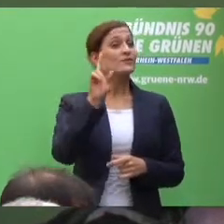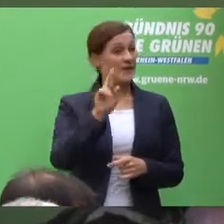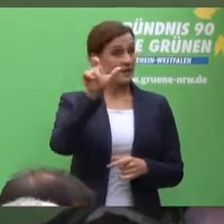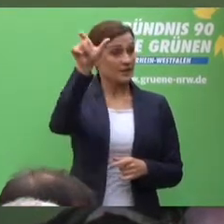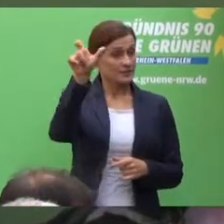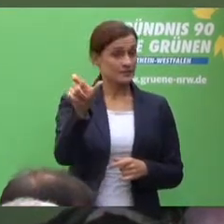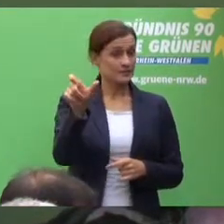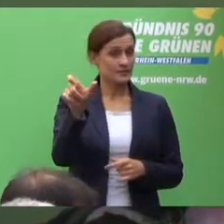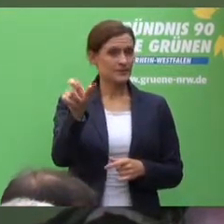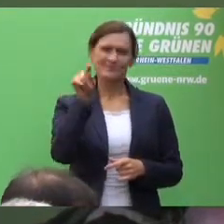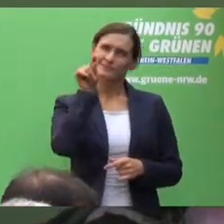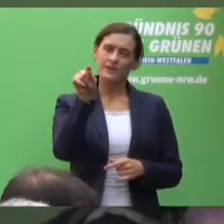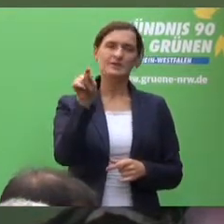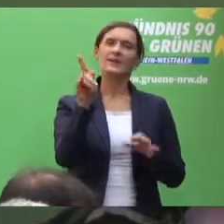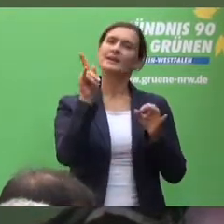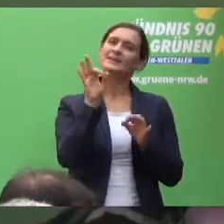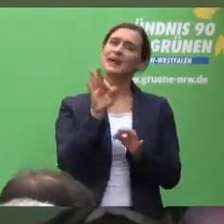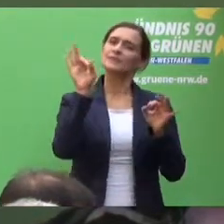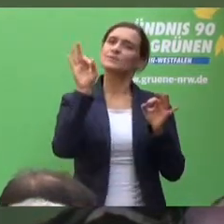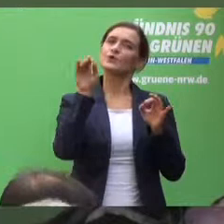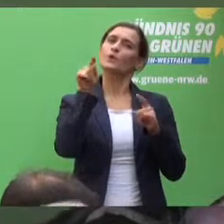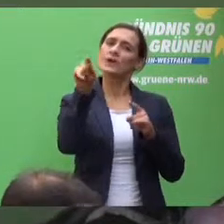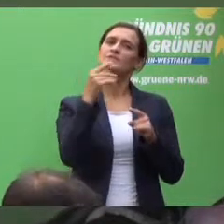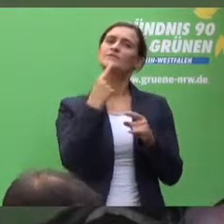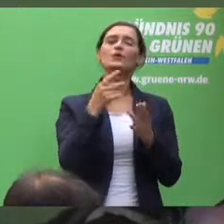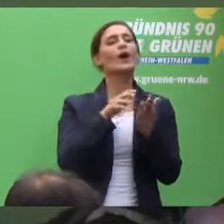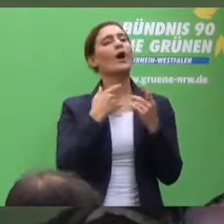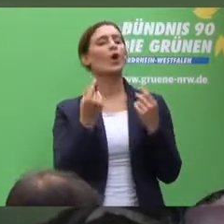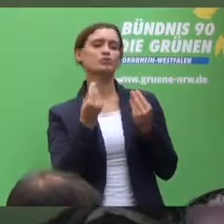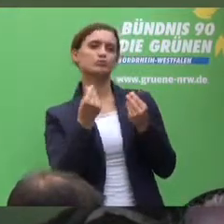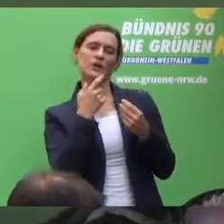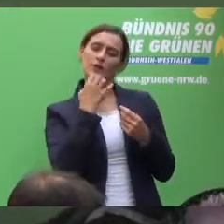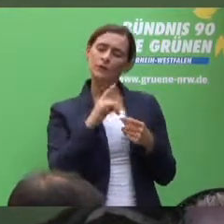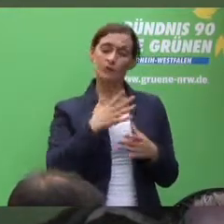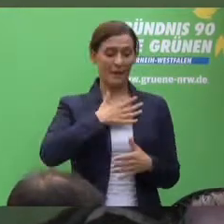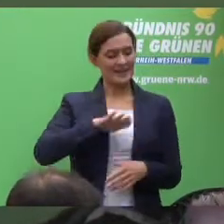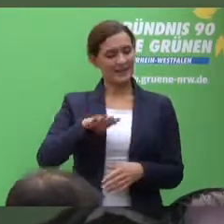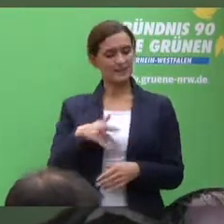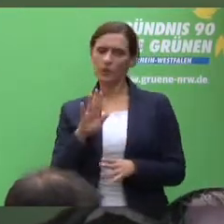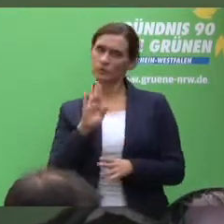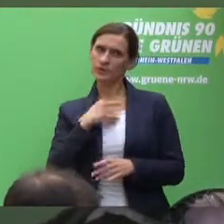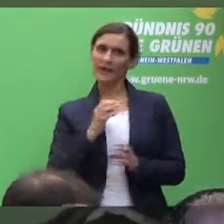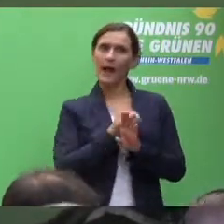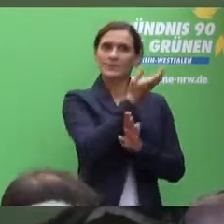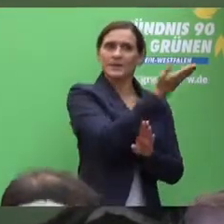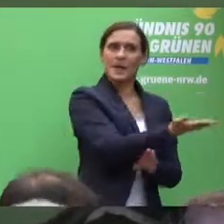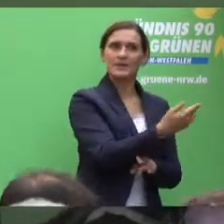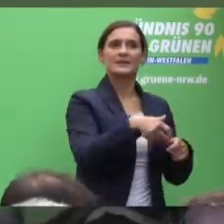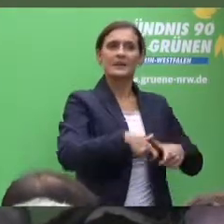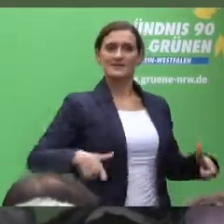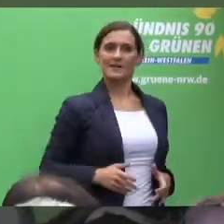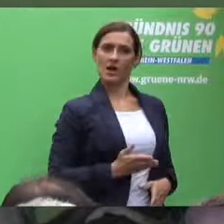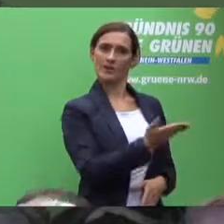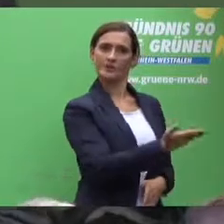wer ist denn das, der da besonders angereizt wird, die Kinder nicht in die Kita zu schicken? Das sind doch gerade